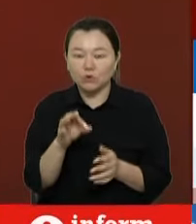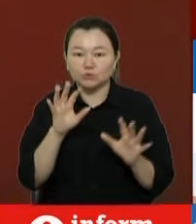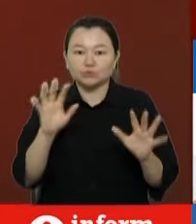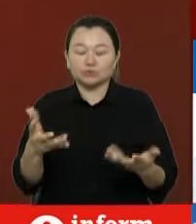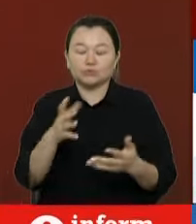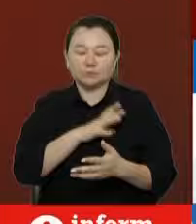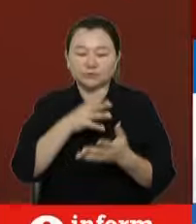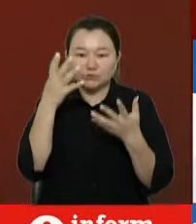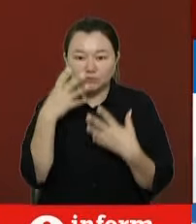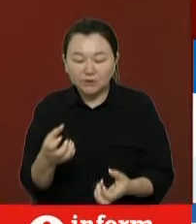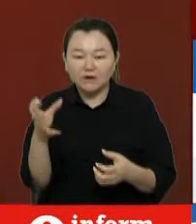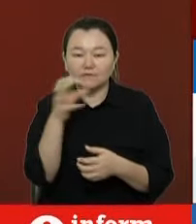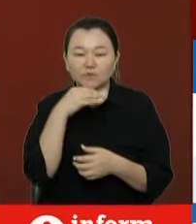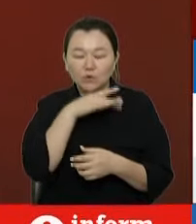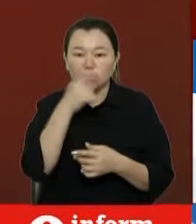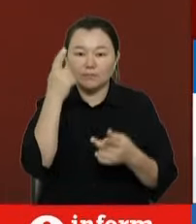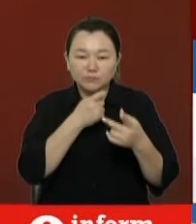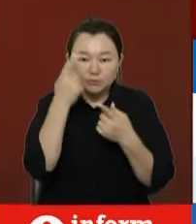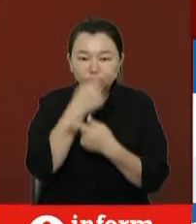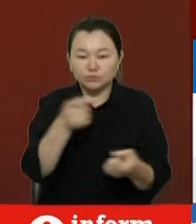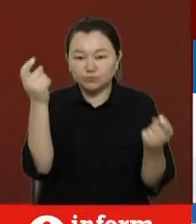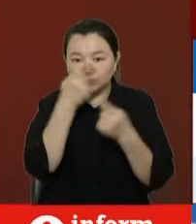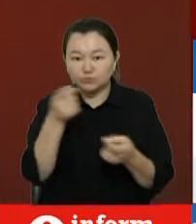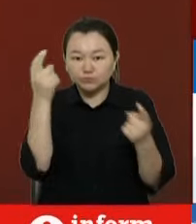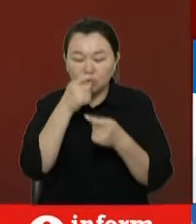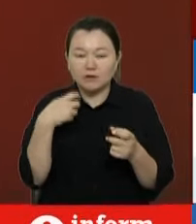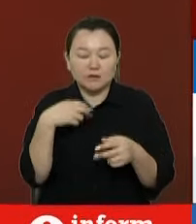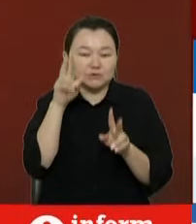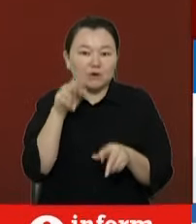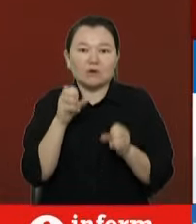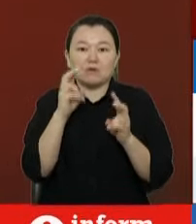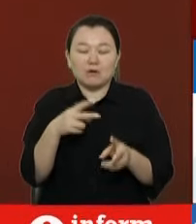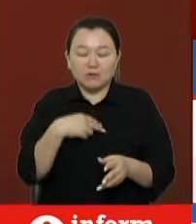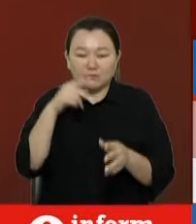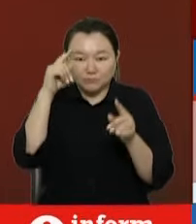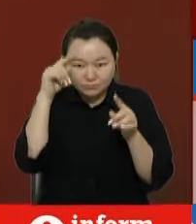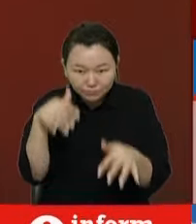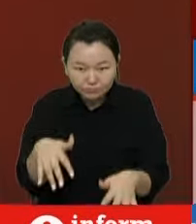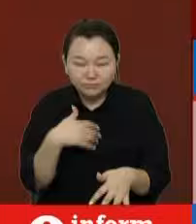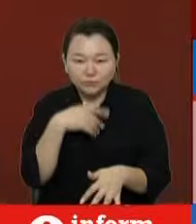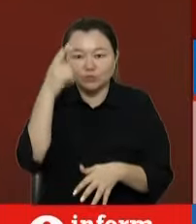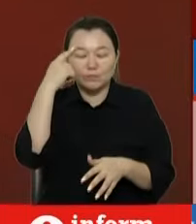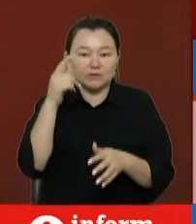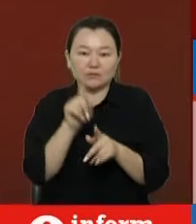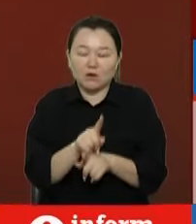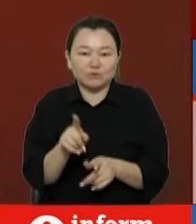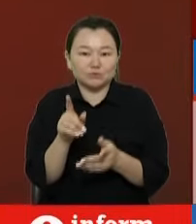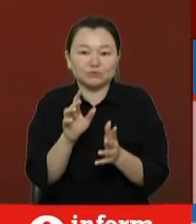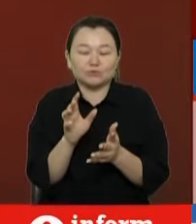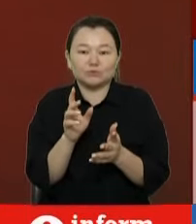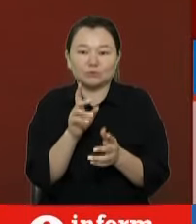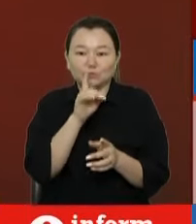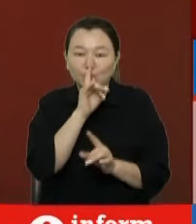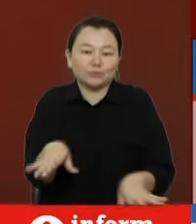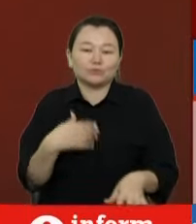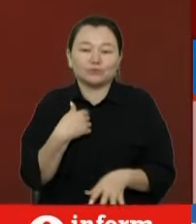Многие предупреждают и предупреждают. Не знаю, как повелась. Думала, со мной никогда такого не произойдет. И, к сожалению, поверила и